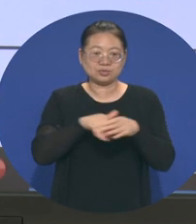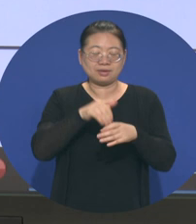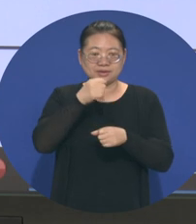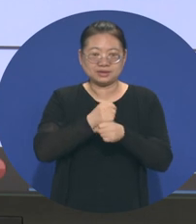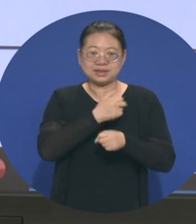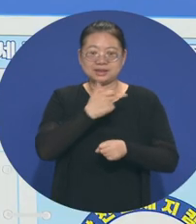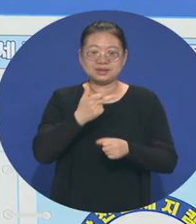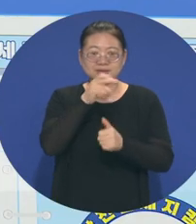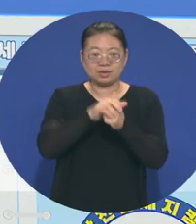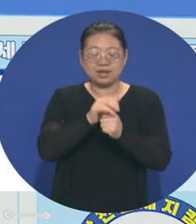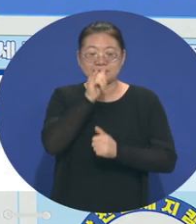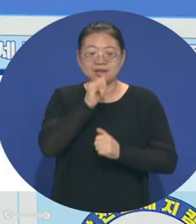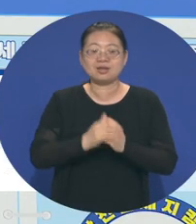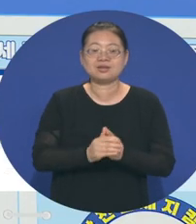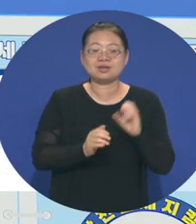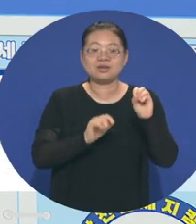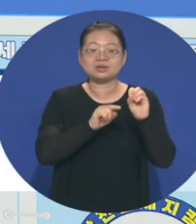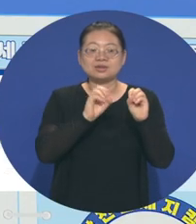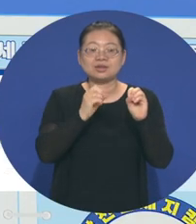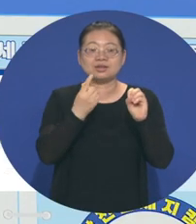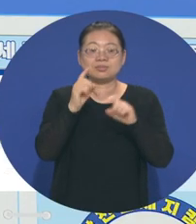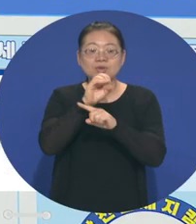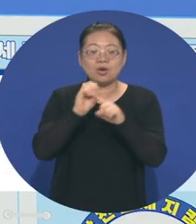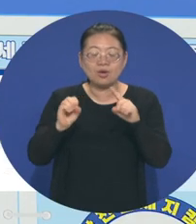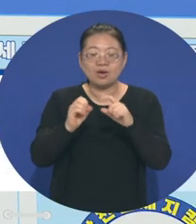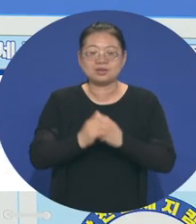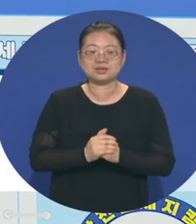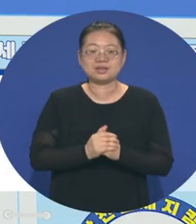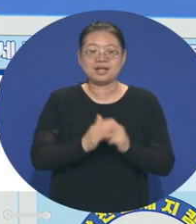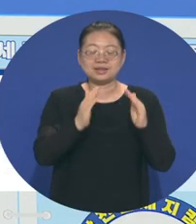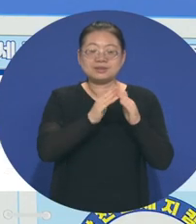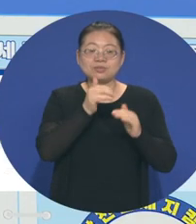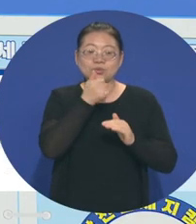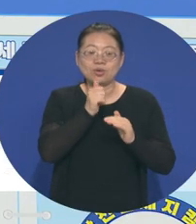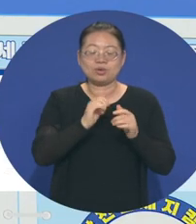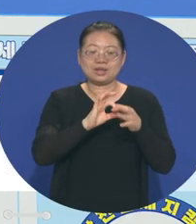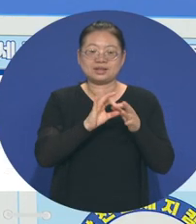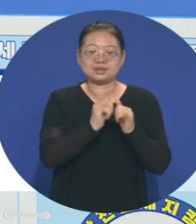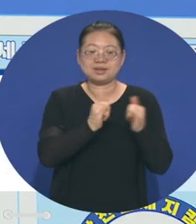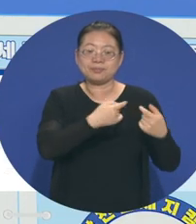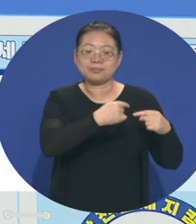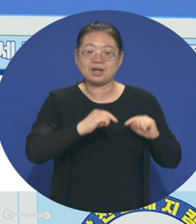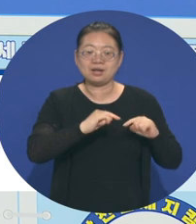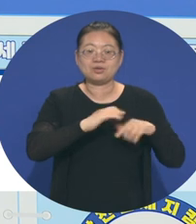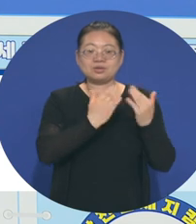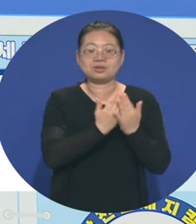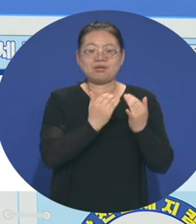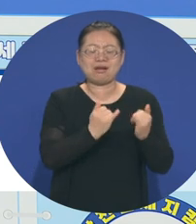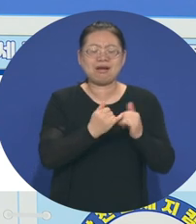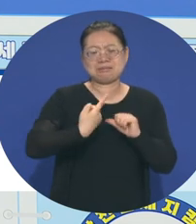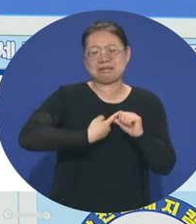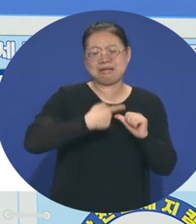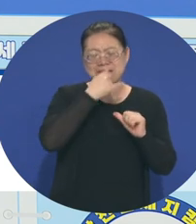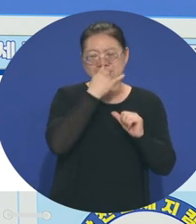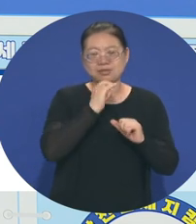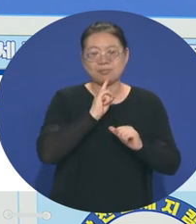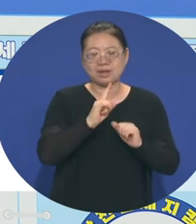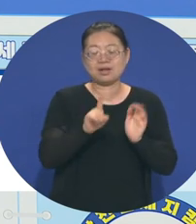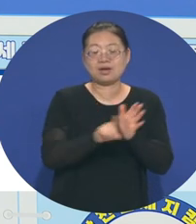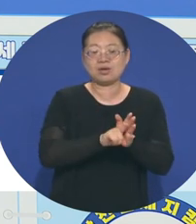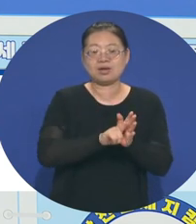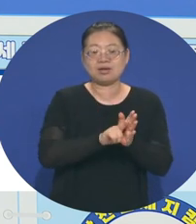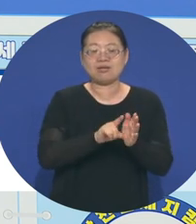기대됩니다 이게 0.01% 안되는 공인 중사가 가담해서 공인중개사들이 욕을 먹고 있습니다 신뢰도에